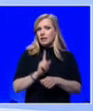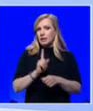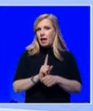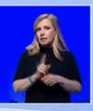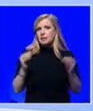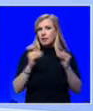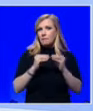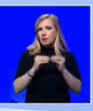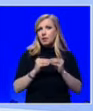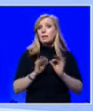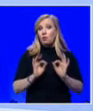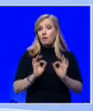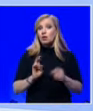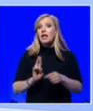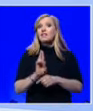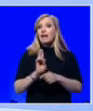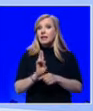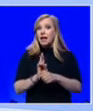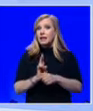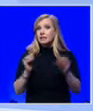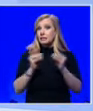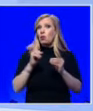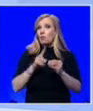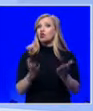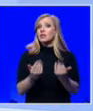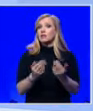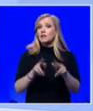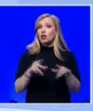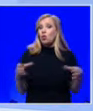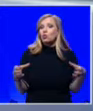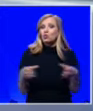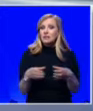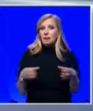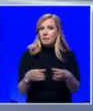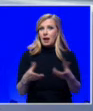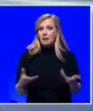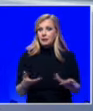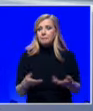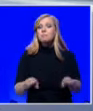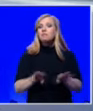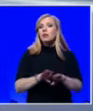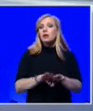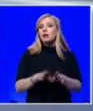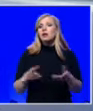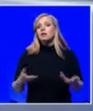казва, буквално на 12-ти той може да свика Народното събрание, като